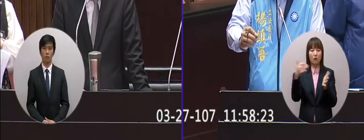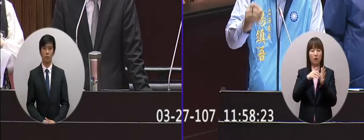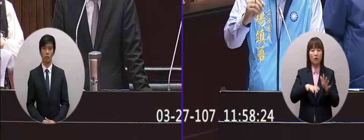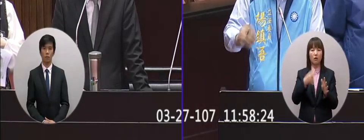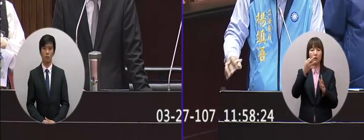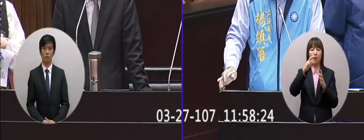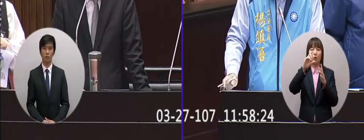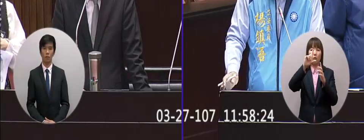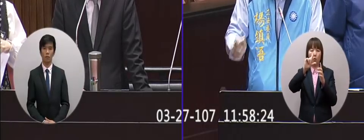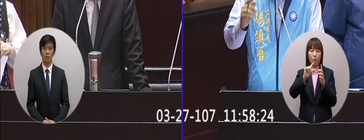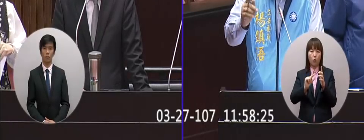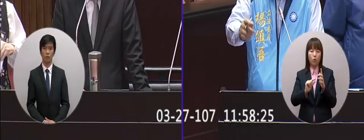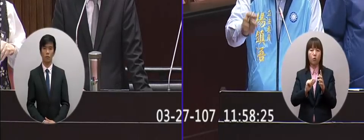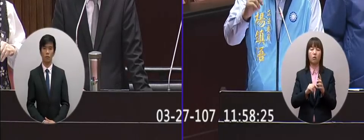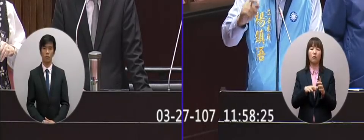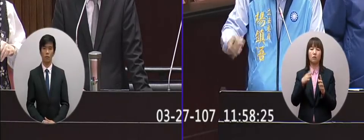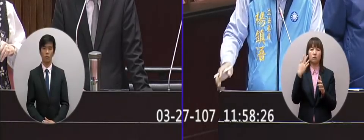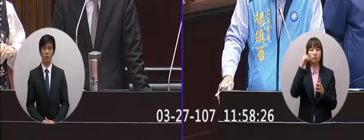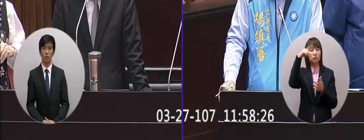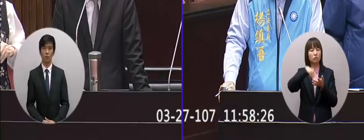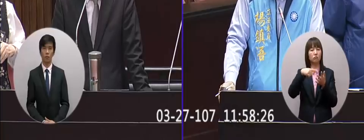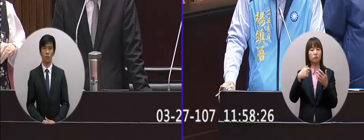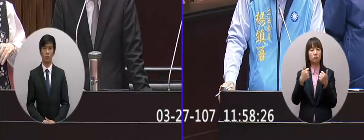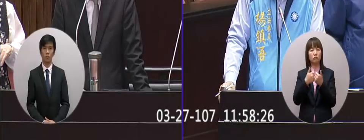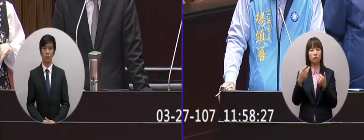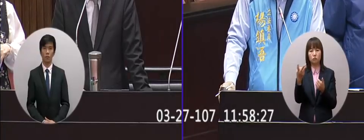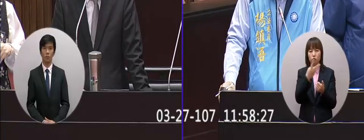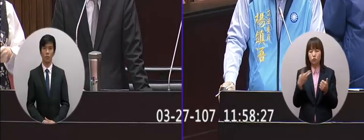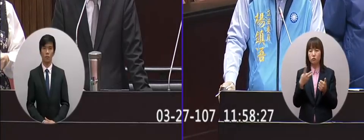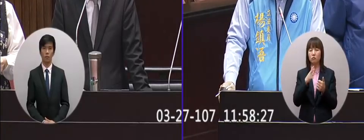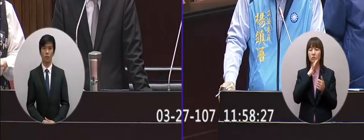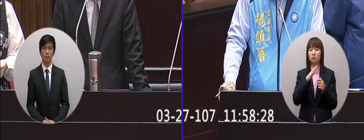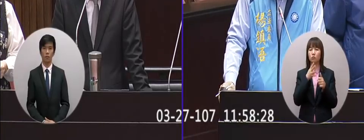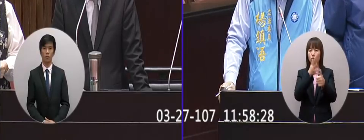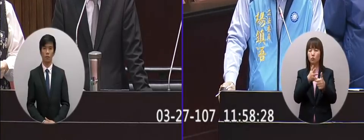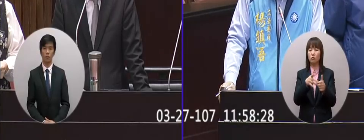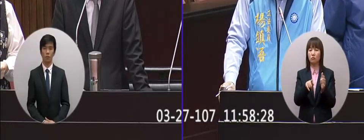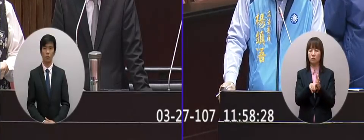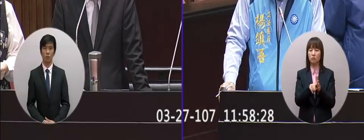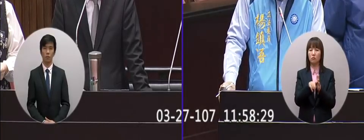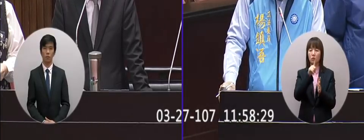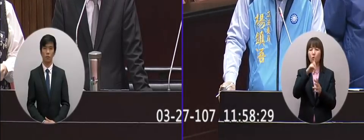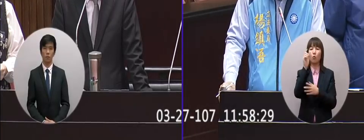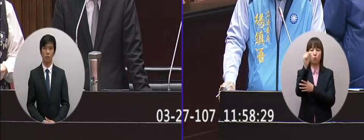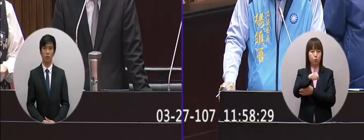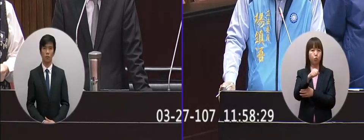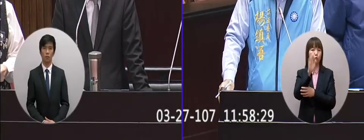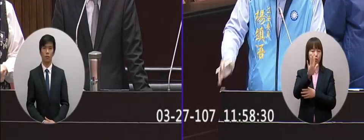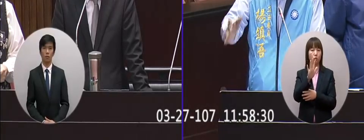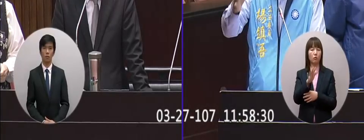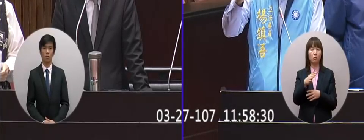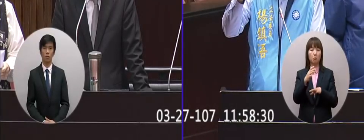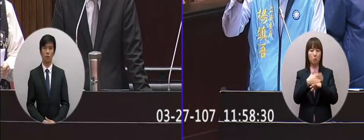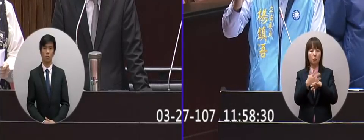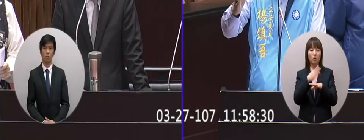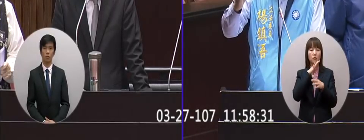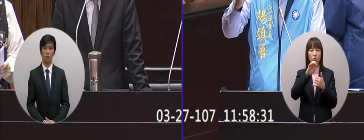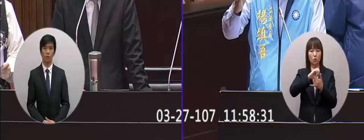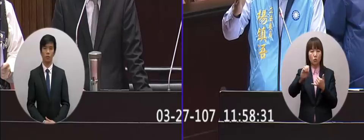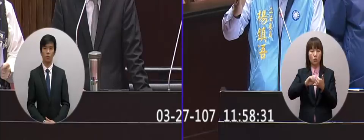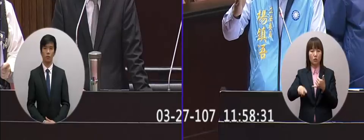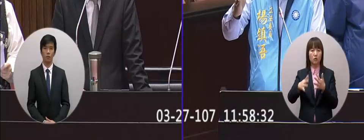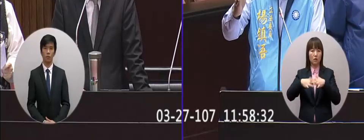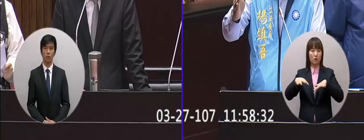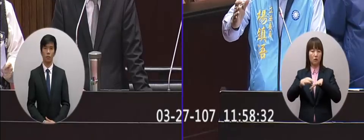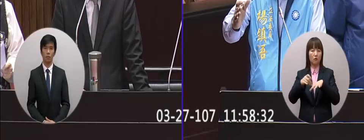位一直在下降。那我记得上一次我们三位在就教院长的时候，院长有承诺说不会让离岛的这一